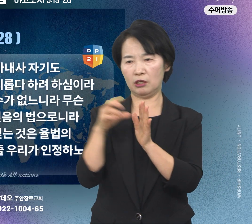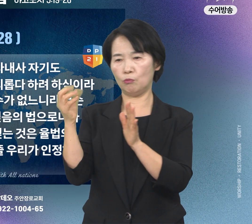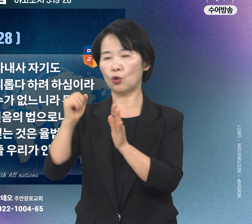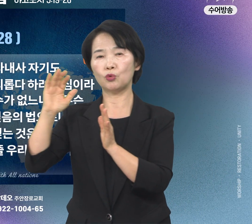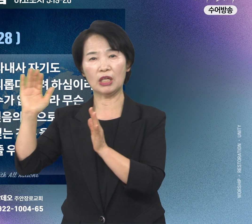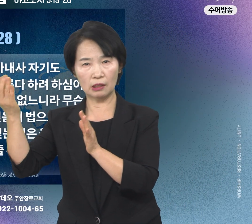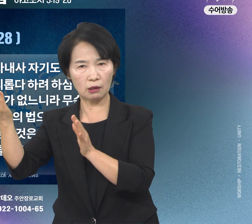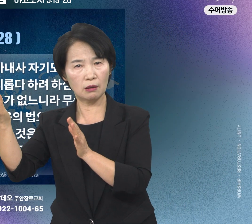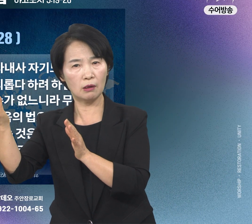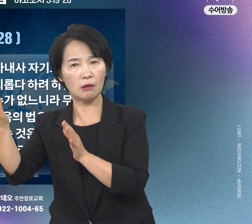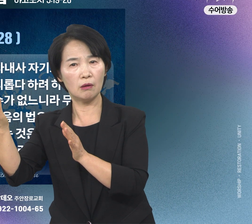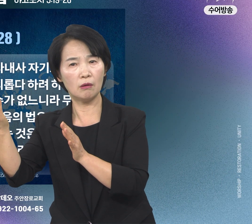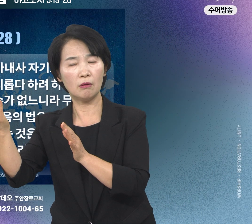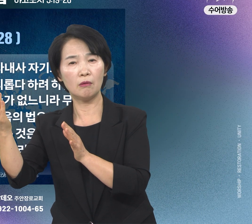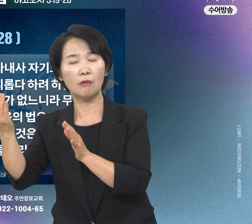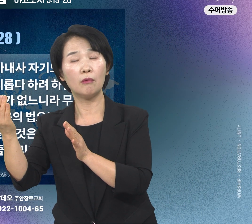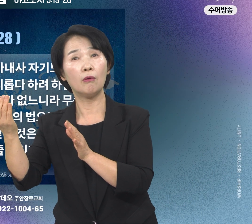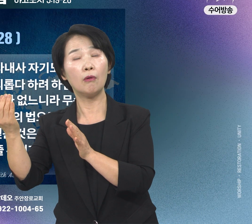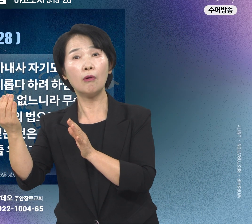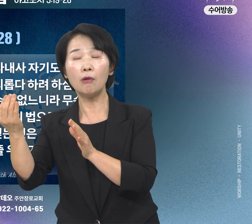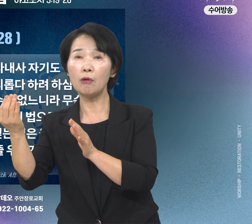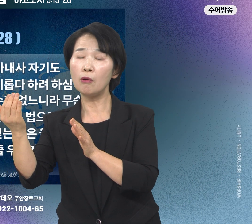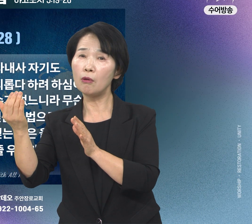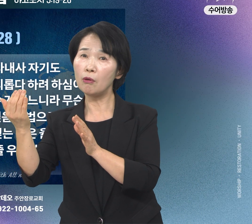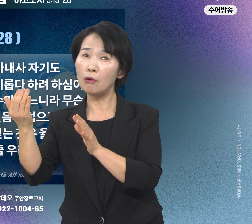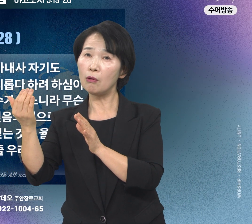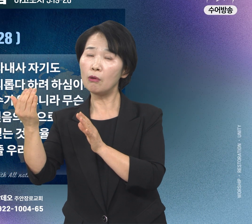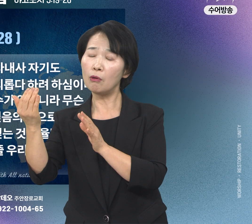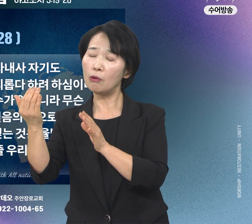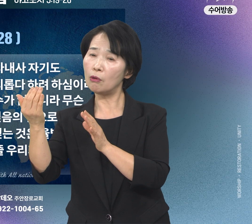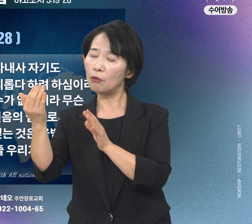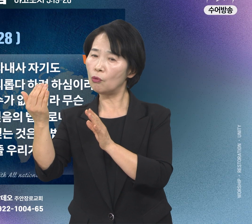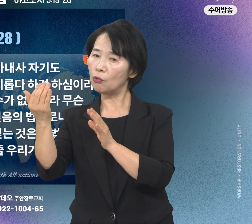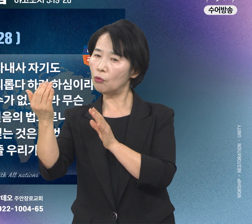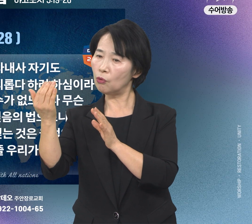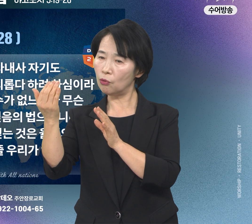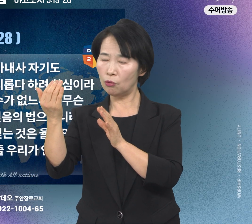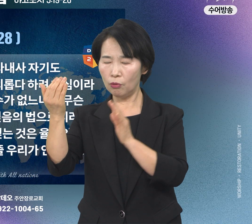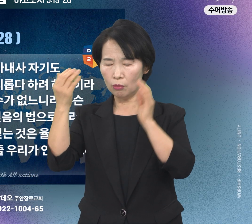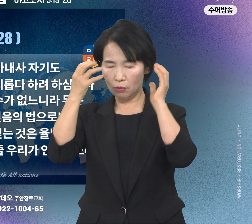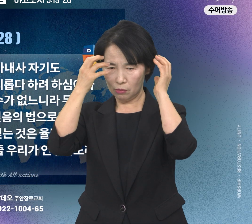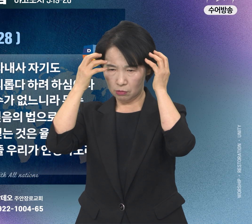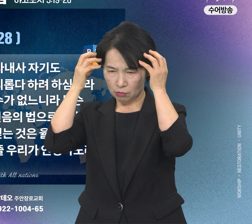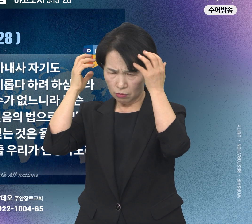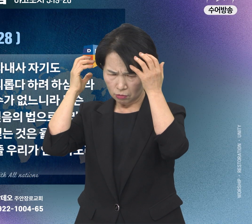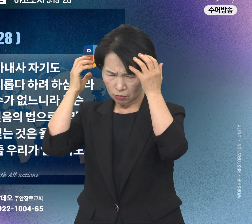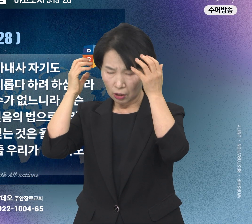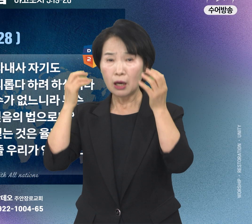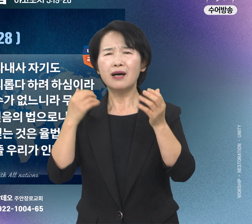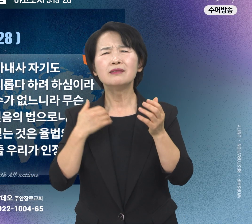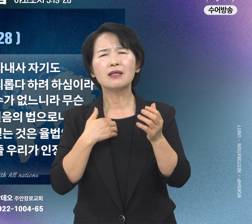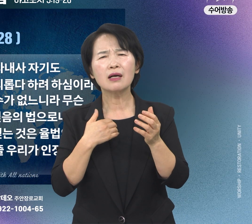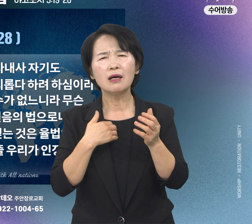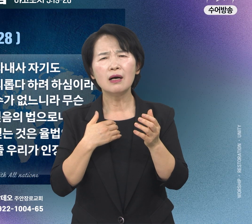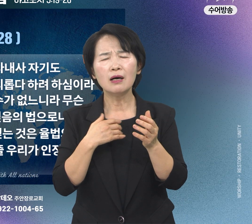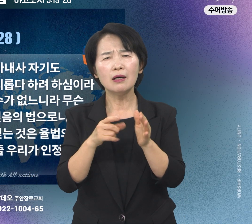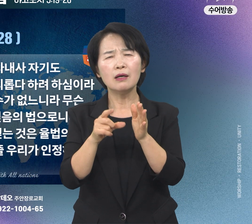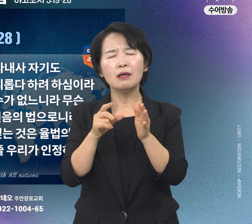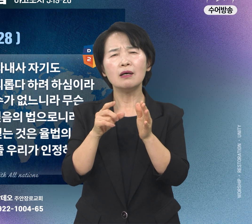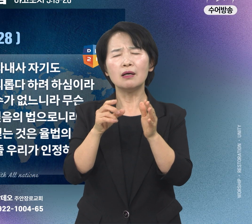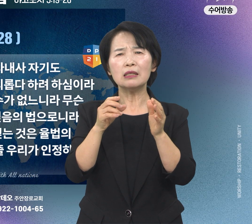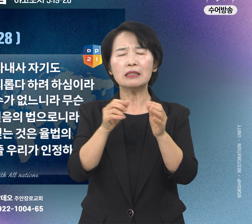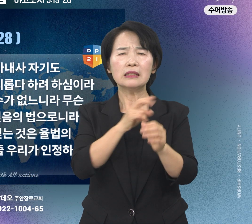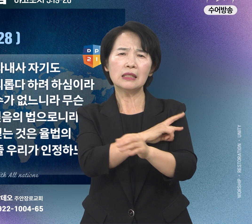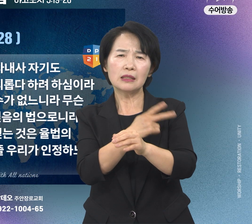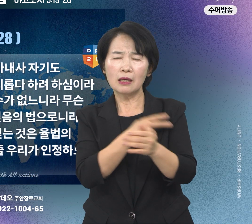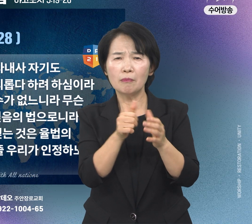인정하노라. 이 말씀을 듣는데 제가 신천지에서 어떻게 신앙생활을 했는지가